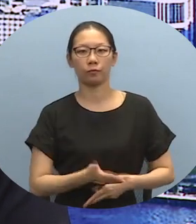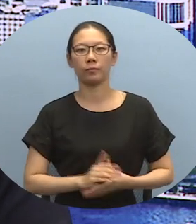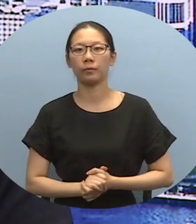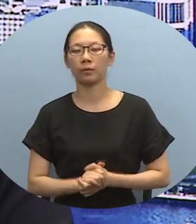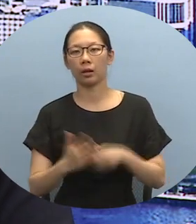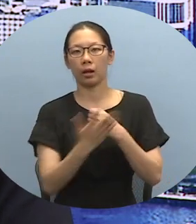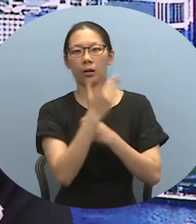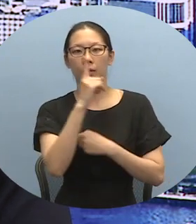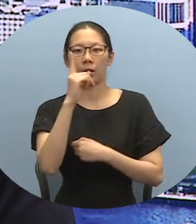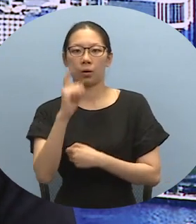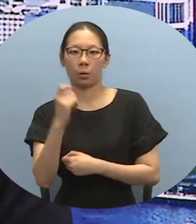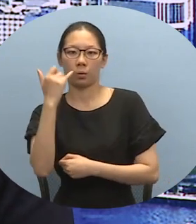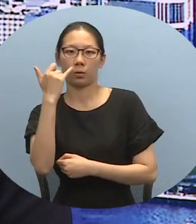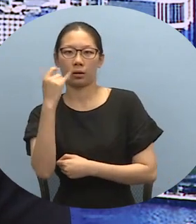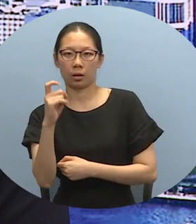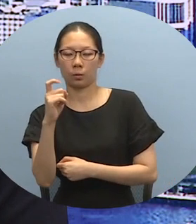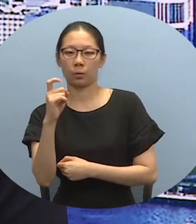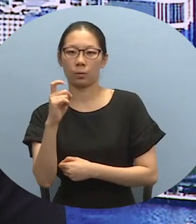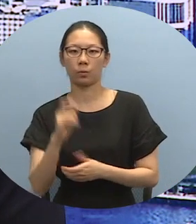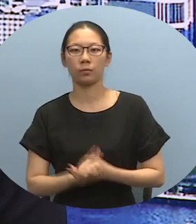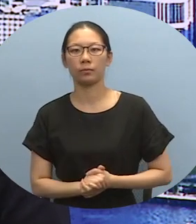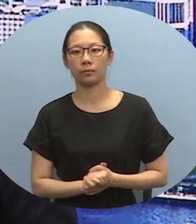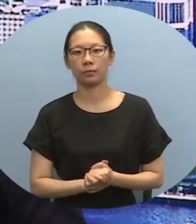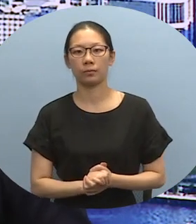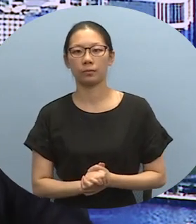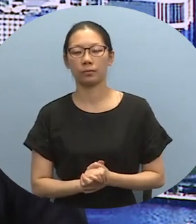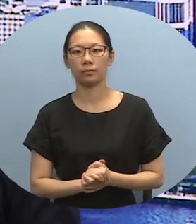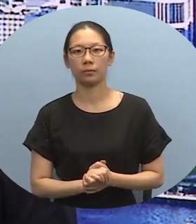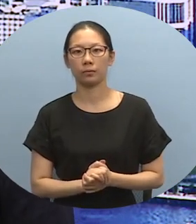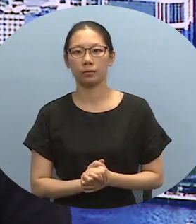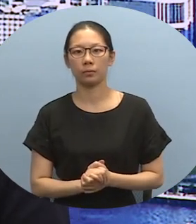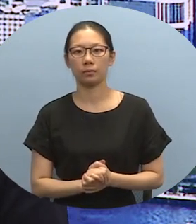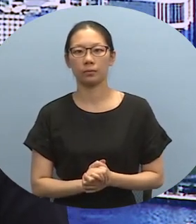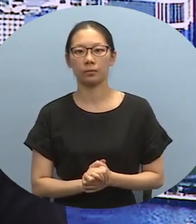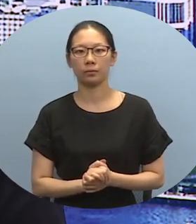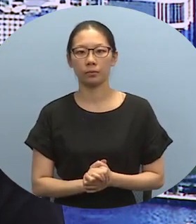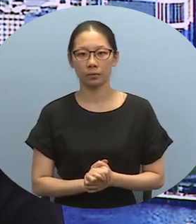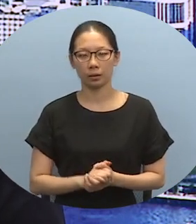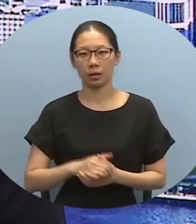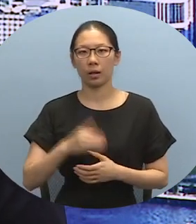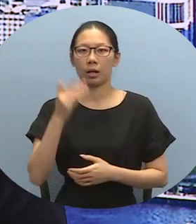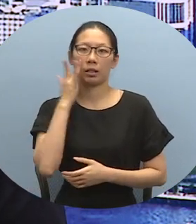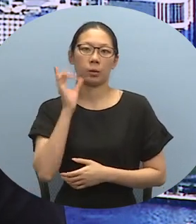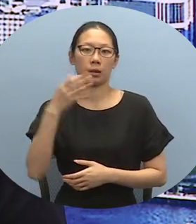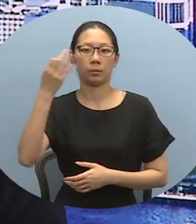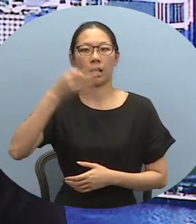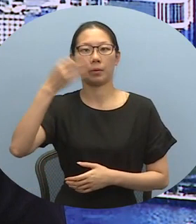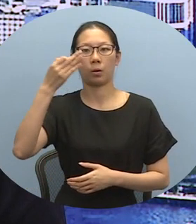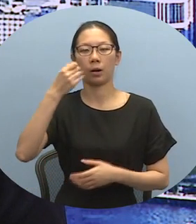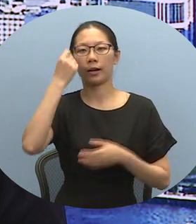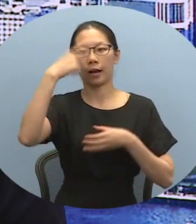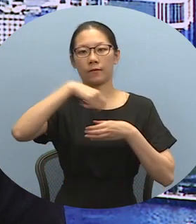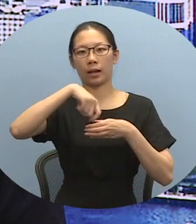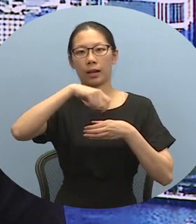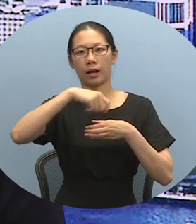咁5169咧，就係呢個喺 Raw Garden 嘅。嗰度有一間3樓